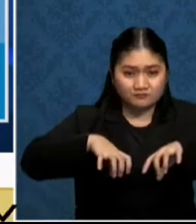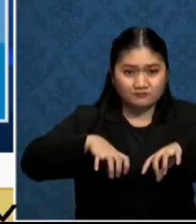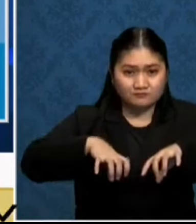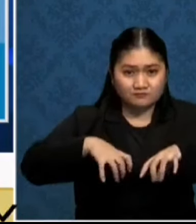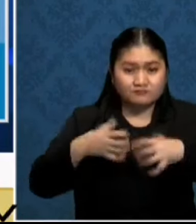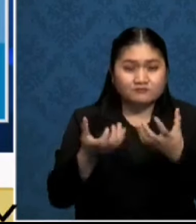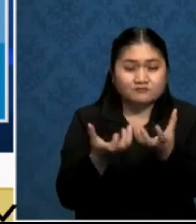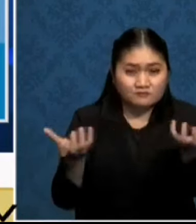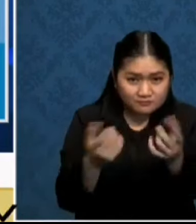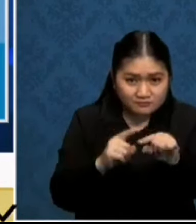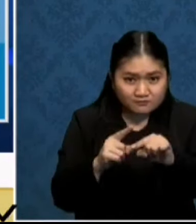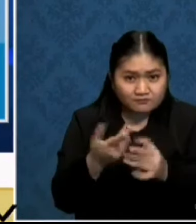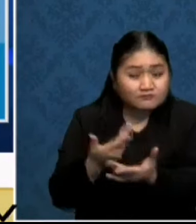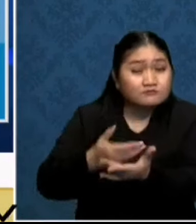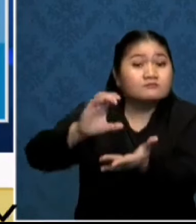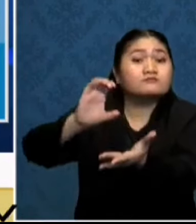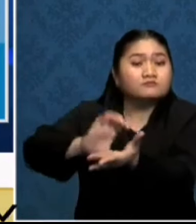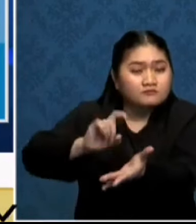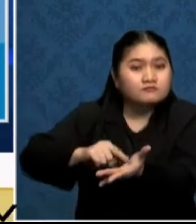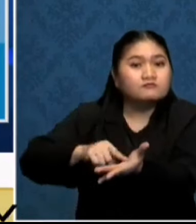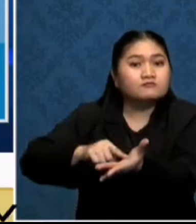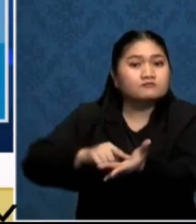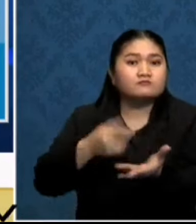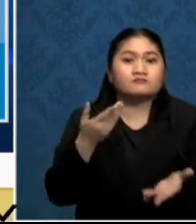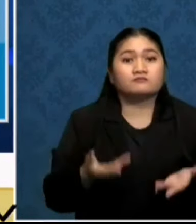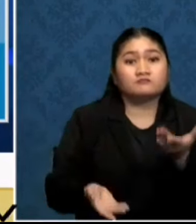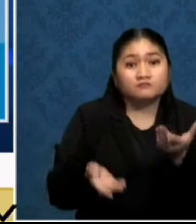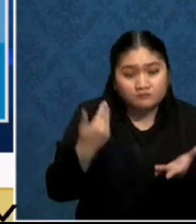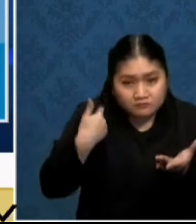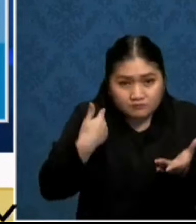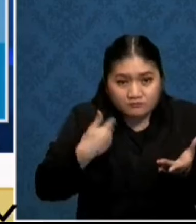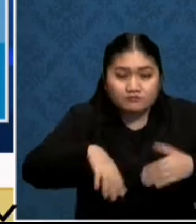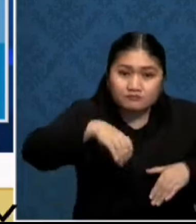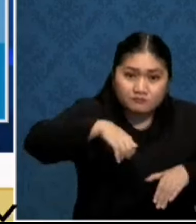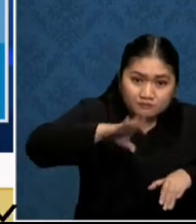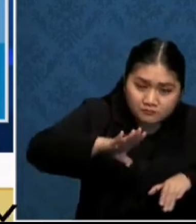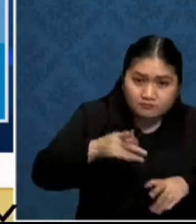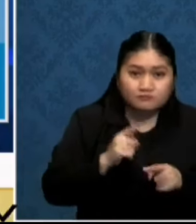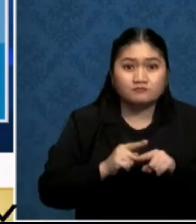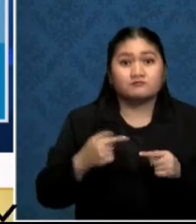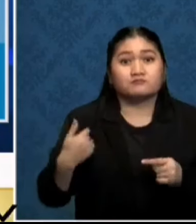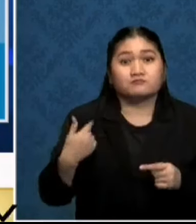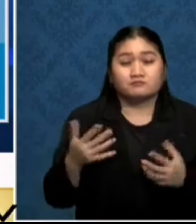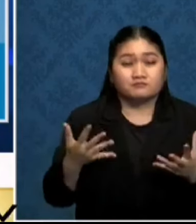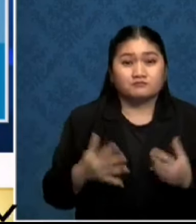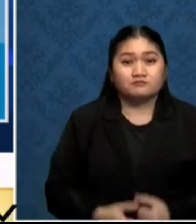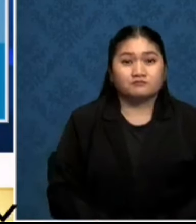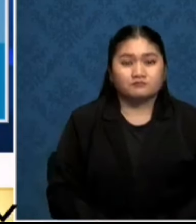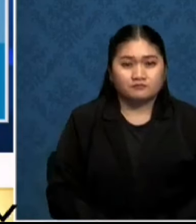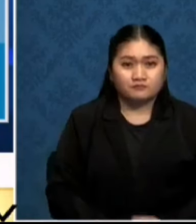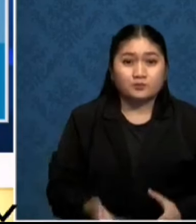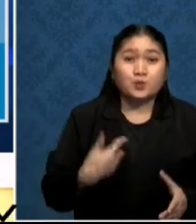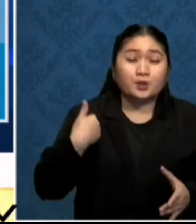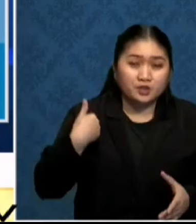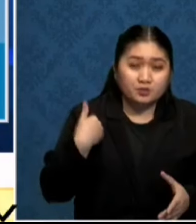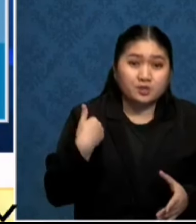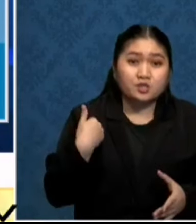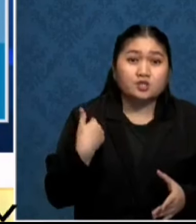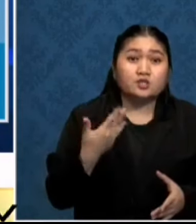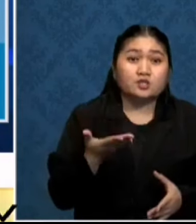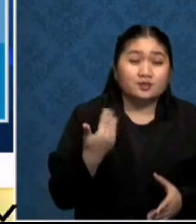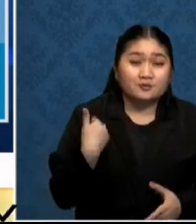สินทรัพย์ประเภททุนทั้งที่มีตัวตนและไม่มีตัวตนที่มีตัวตนก็อย่าง